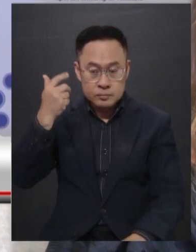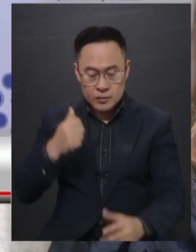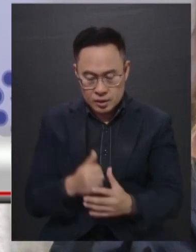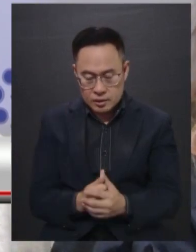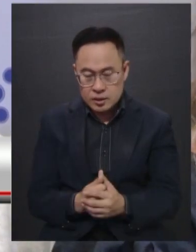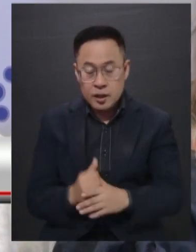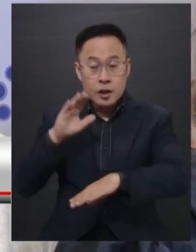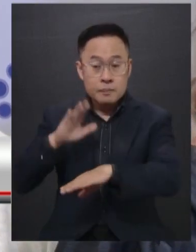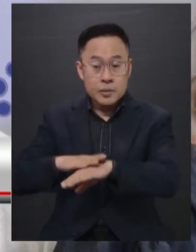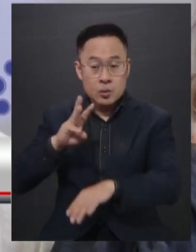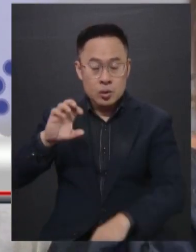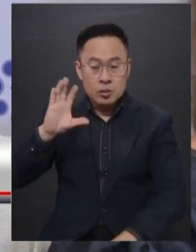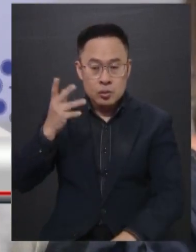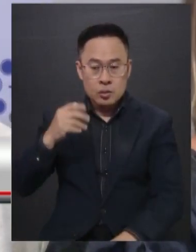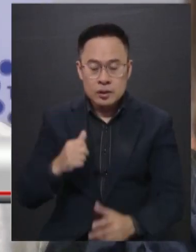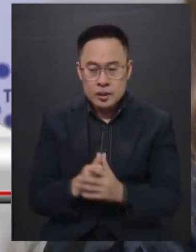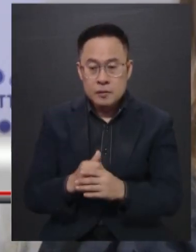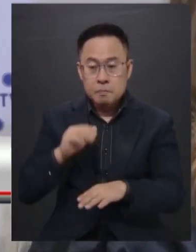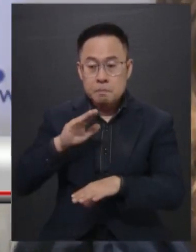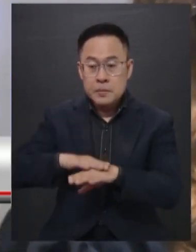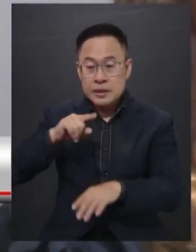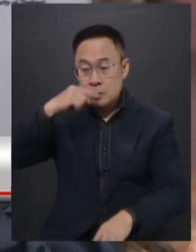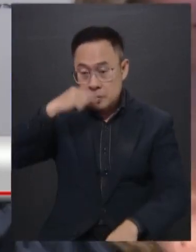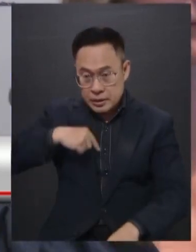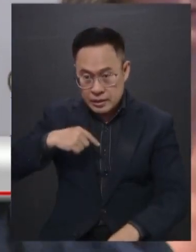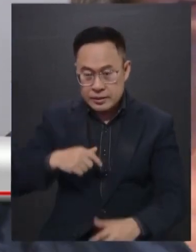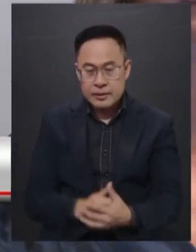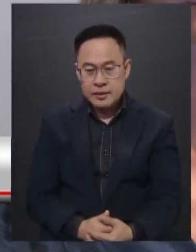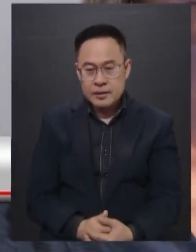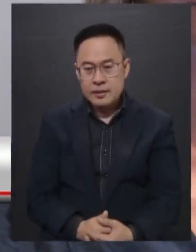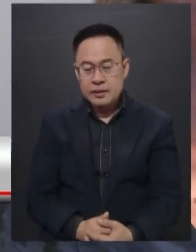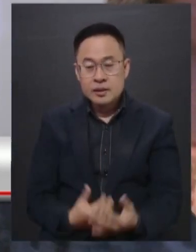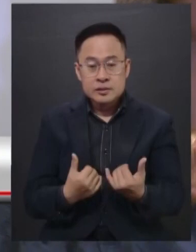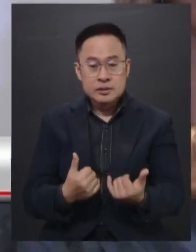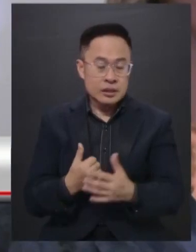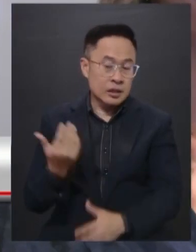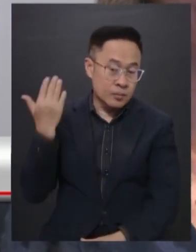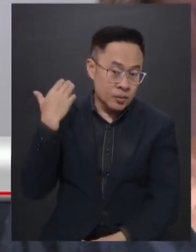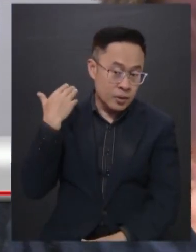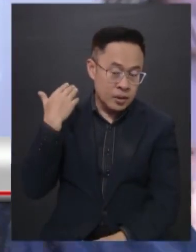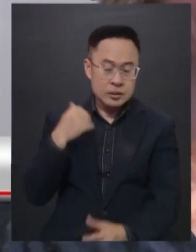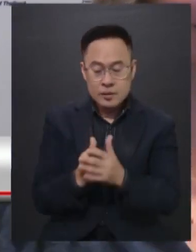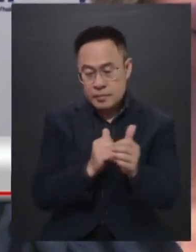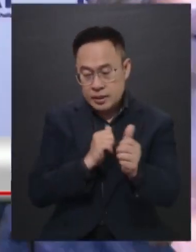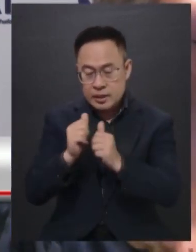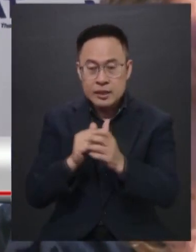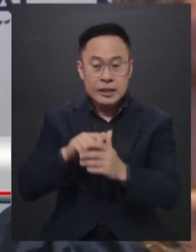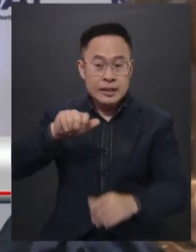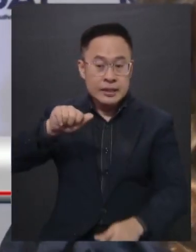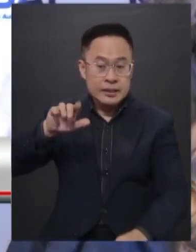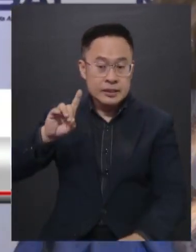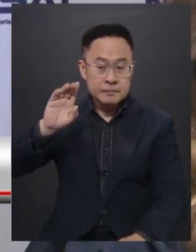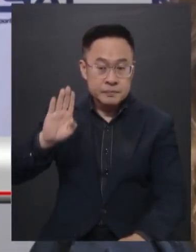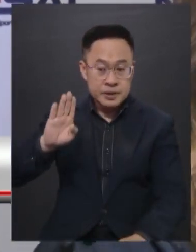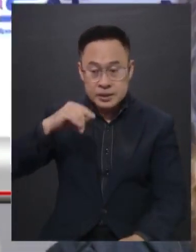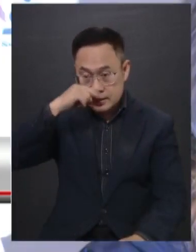นักอันดับ1ของนักเทนนิสไทยนะครับโดยผลงานล่าสุดก็ทำได้อย่างน่าพอใจในศึก ATP Challenger ที่